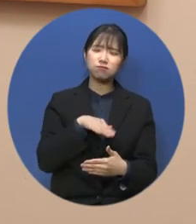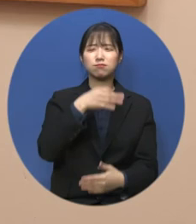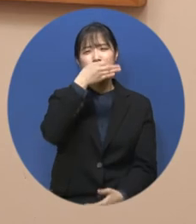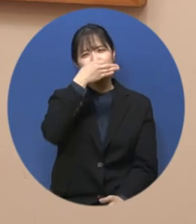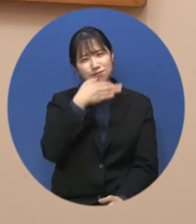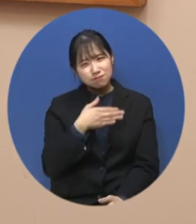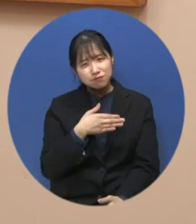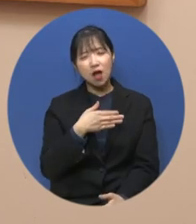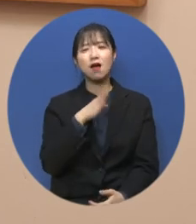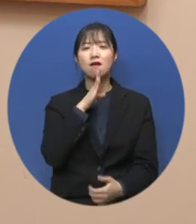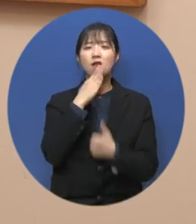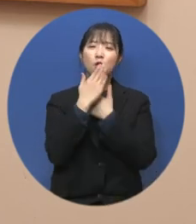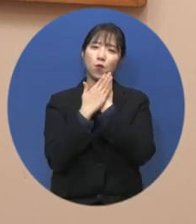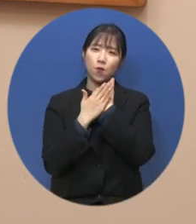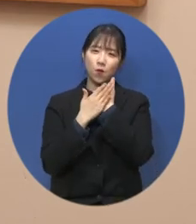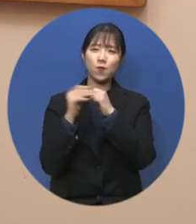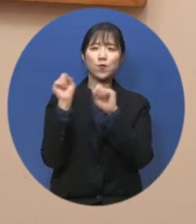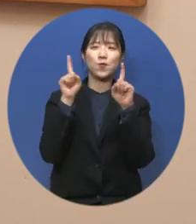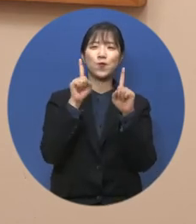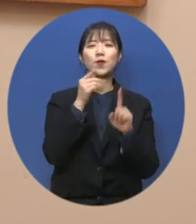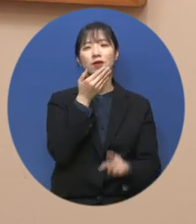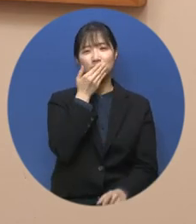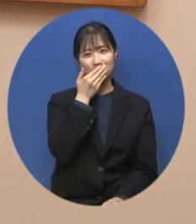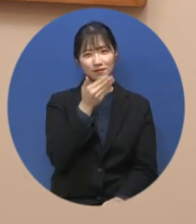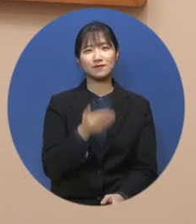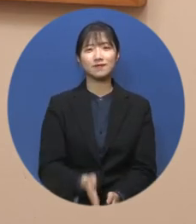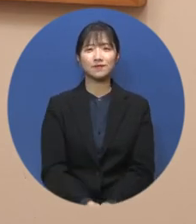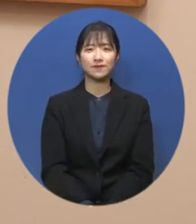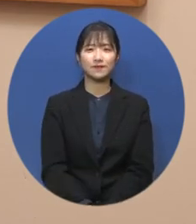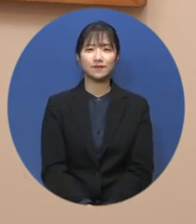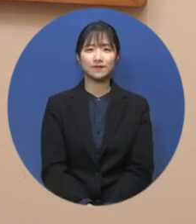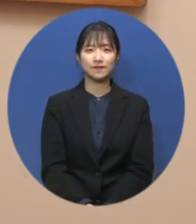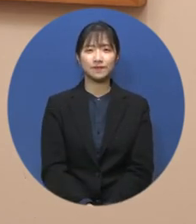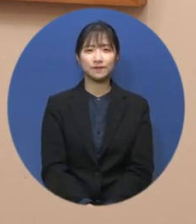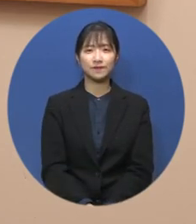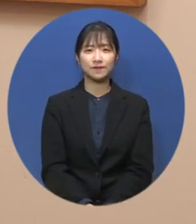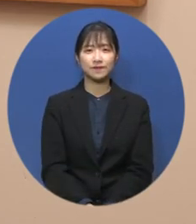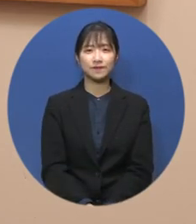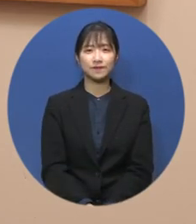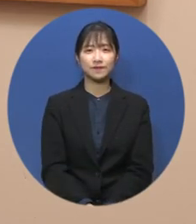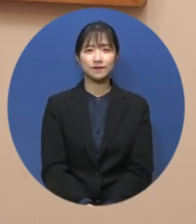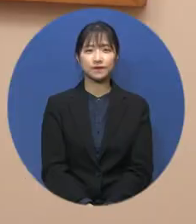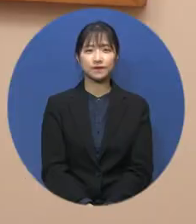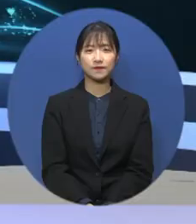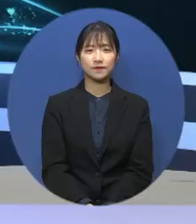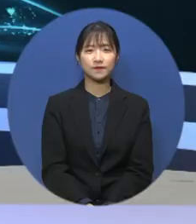다독여주는 힐링의 자리가 되고 있습니다. 복지TV 뉴스 이소영입니다.